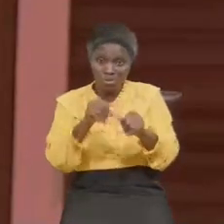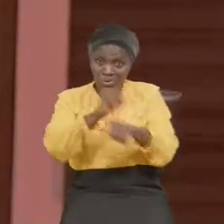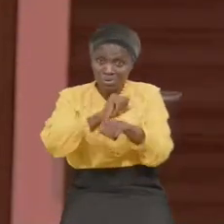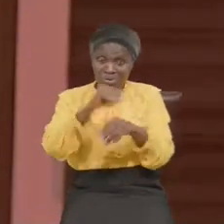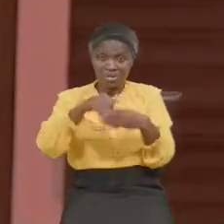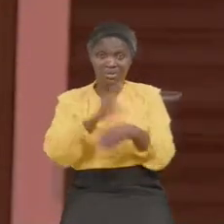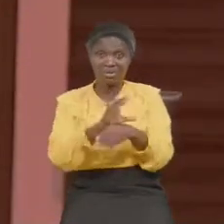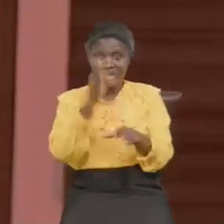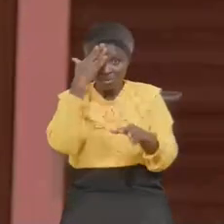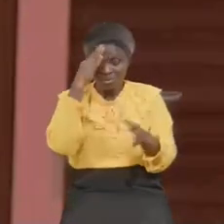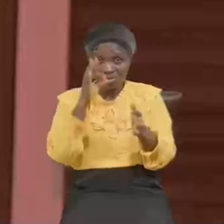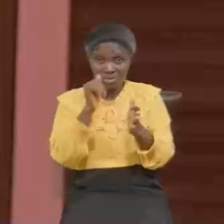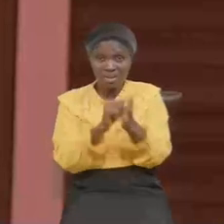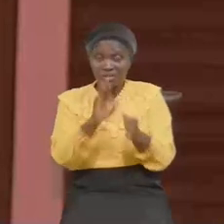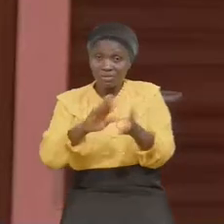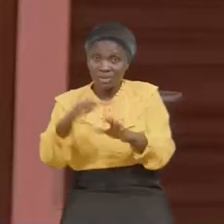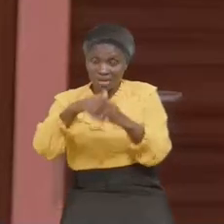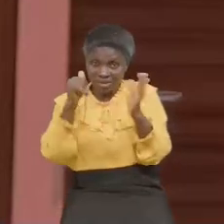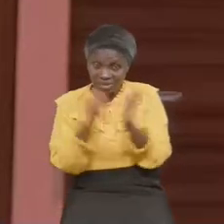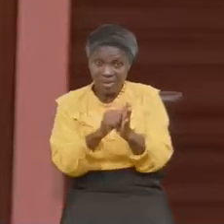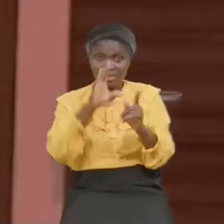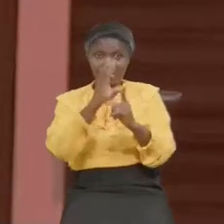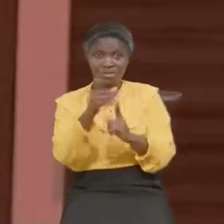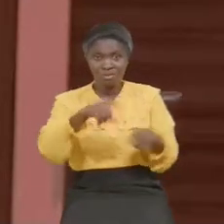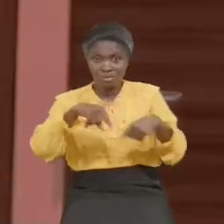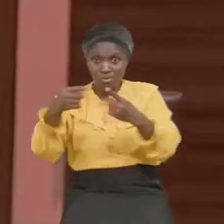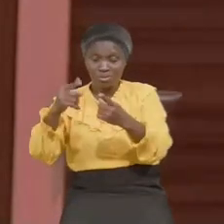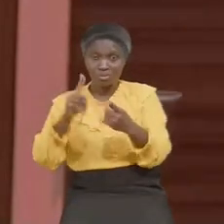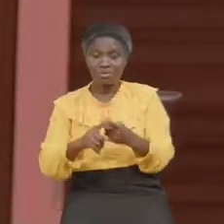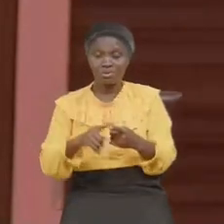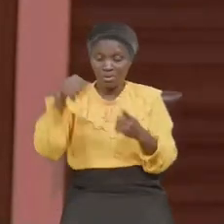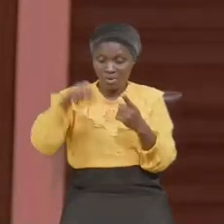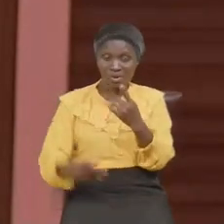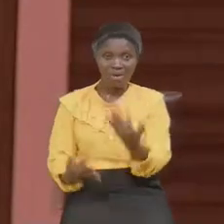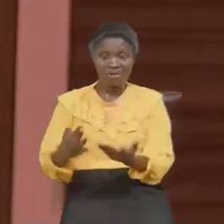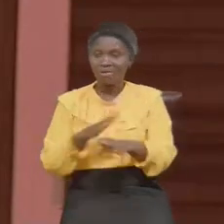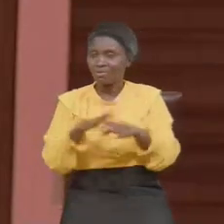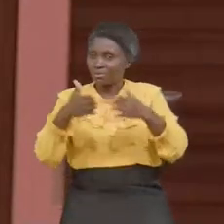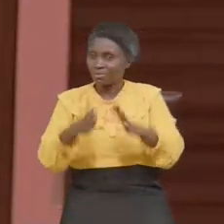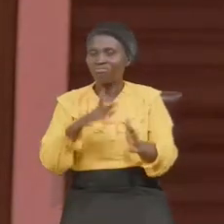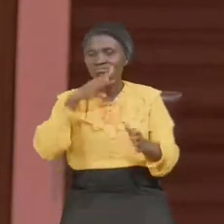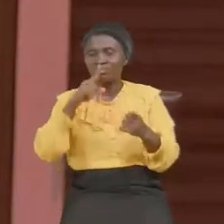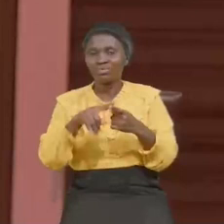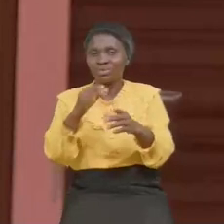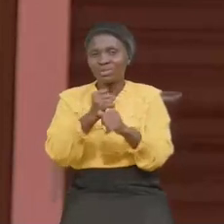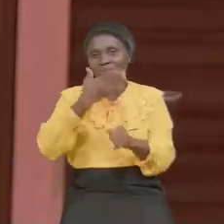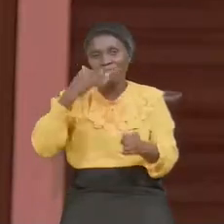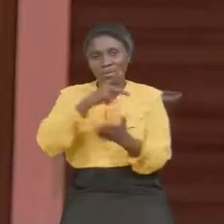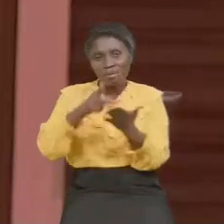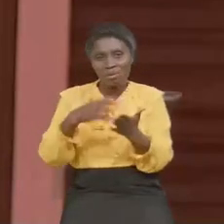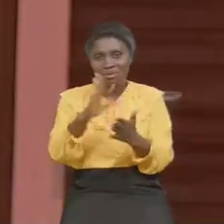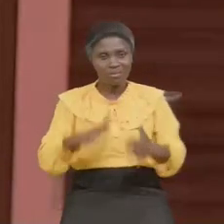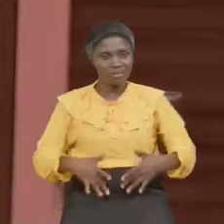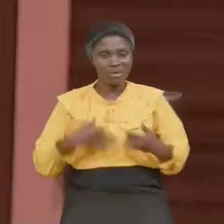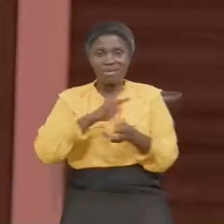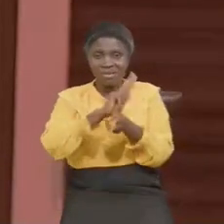en enfer. Ne laisse pas la corruption ôter la meilleure partie de ta vie. Repends-toi, reviens et cherche la